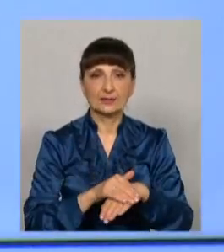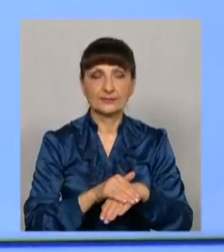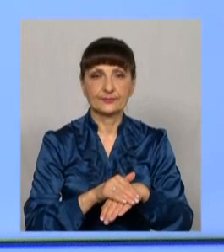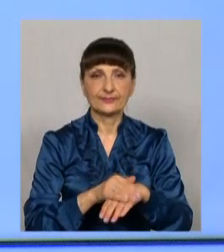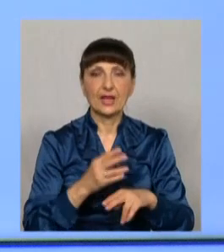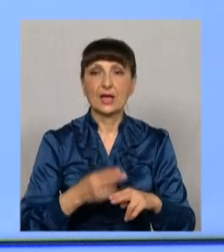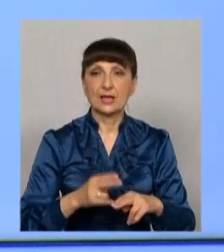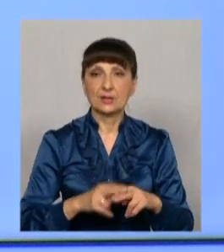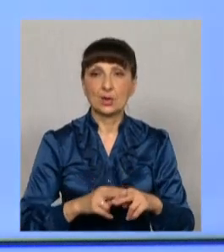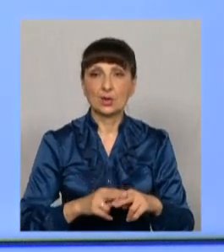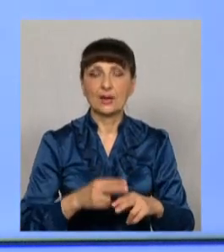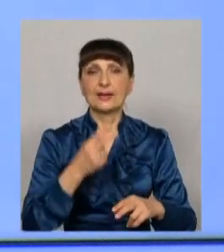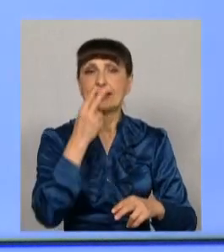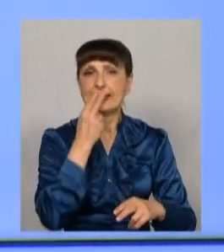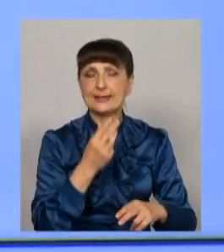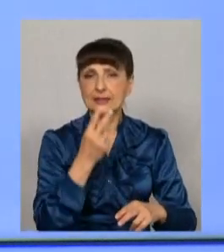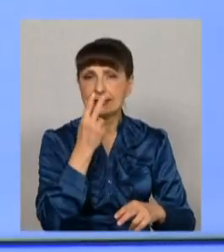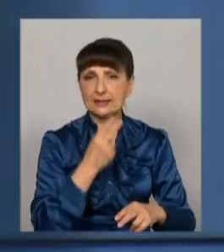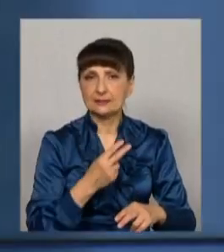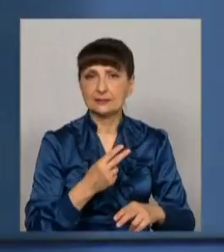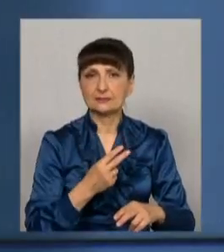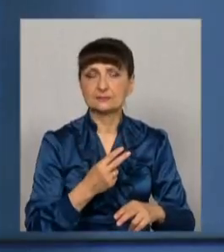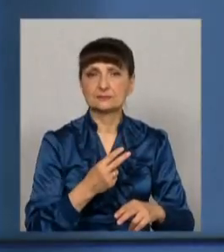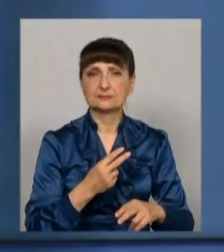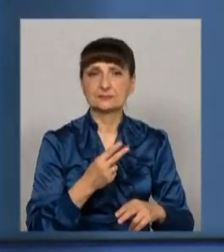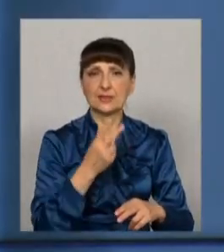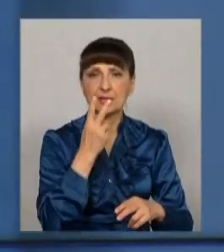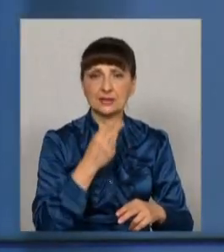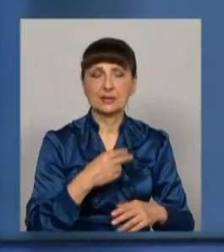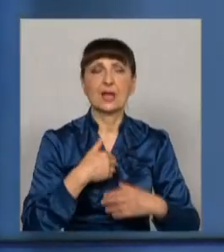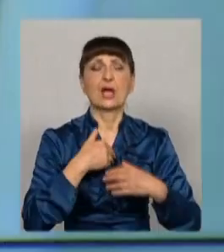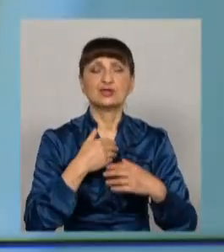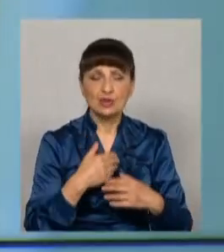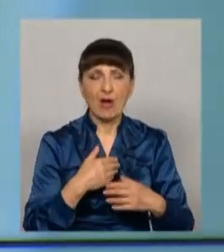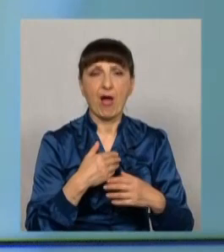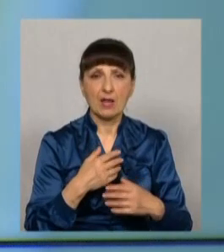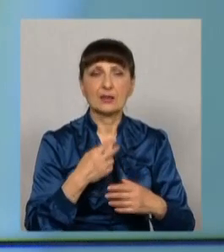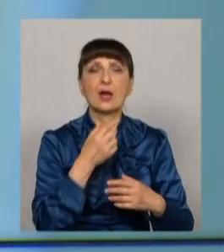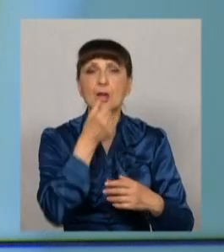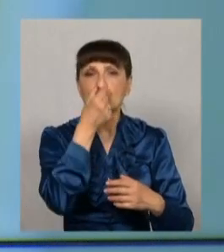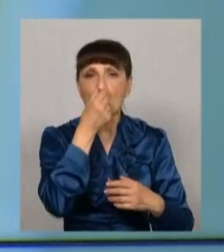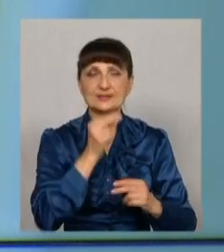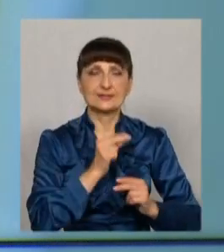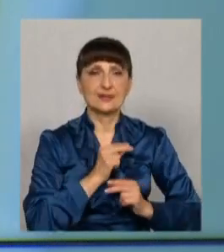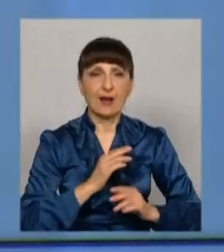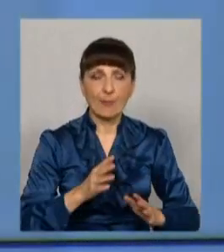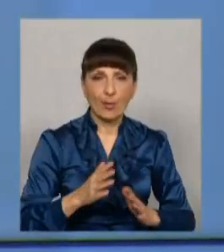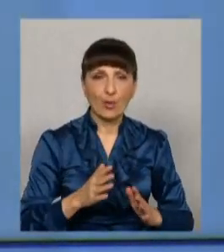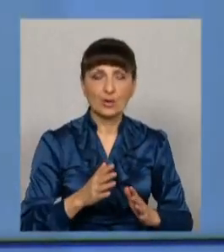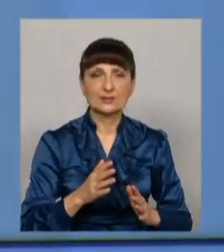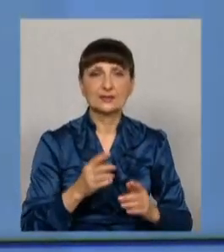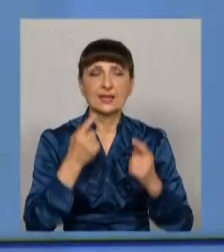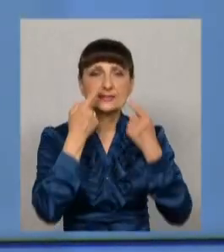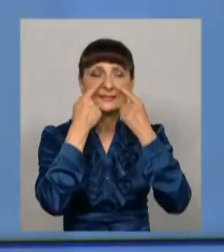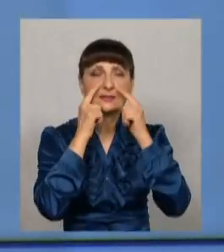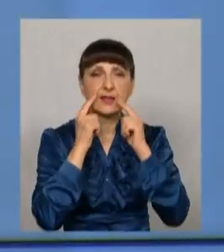клиникой. Ринита, это отделяемое из носа, чихание, заложенность носа, отделяемое из